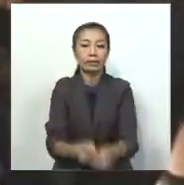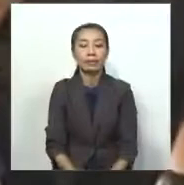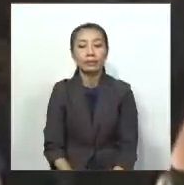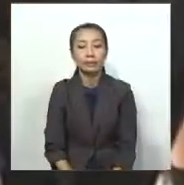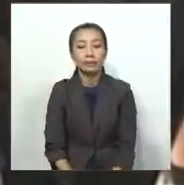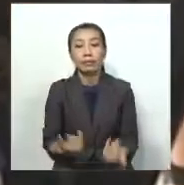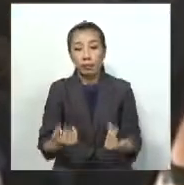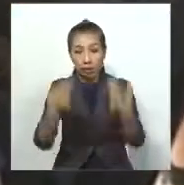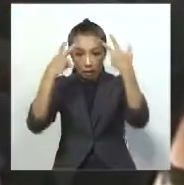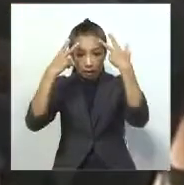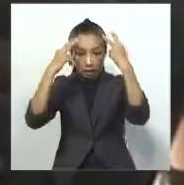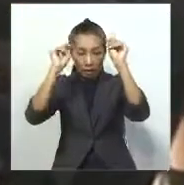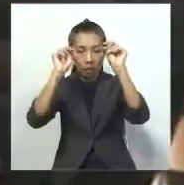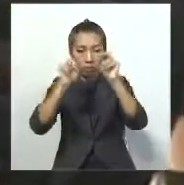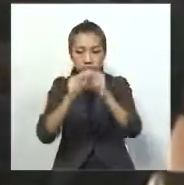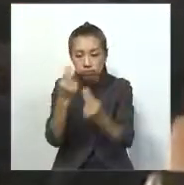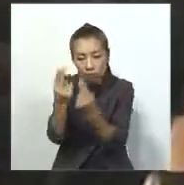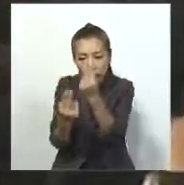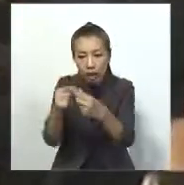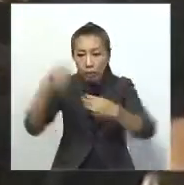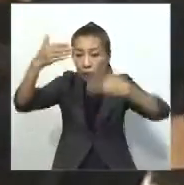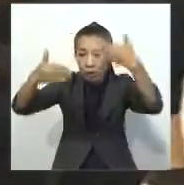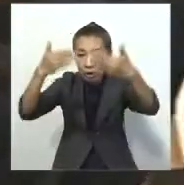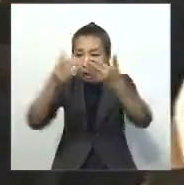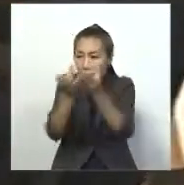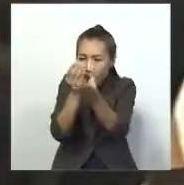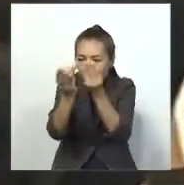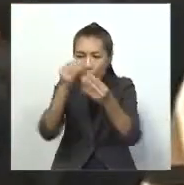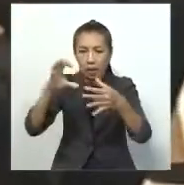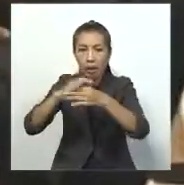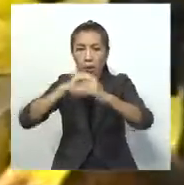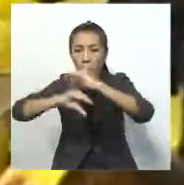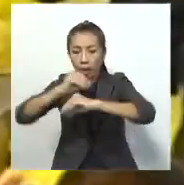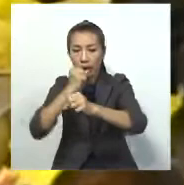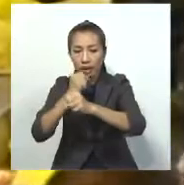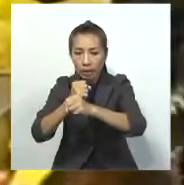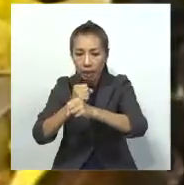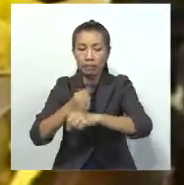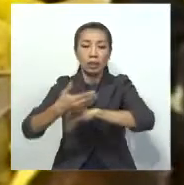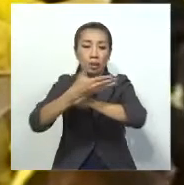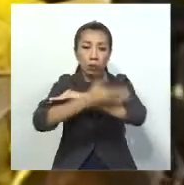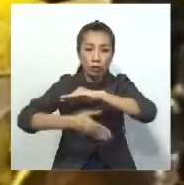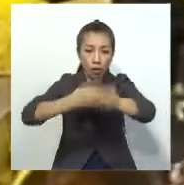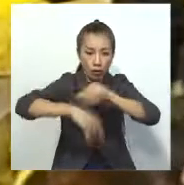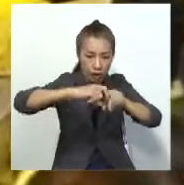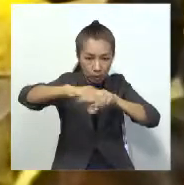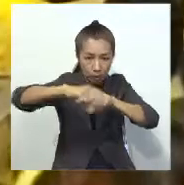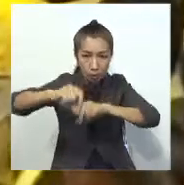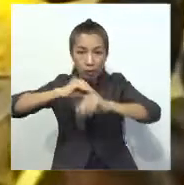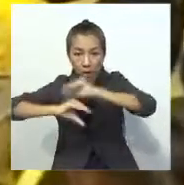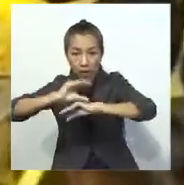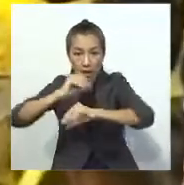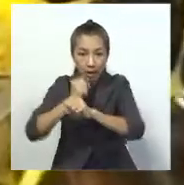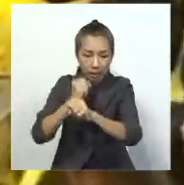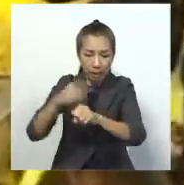โอกาสนี้ค่ะนายกรัฐมนตรีนะคะได้เยี่ยมชมนิทรรศการเกี่ยวกับโครงการก่อสร้างทางรถไฟทางคู่และแผนการพัฒนาด้านคม